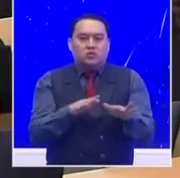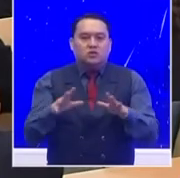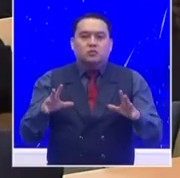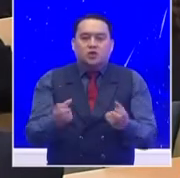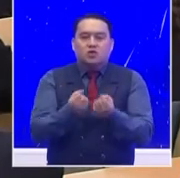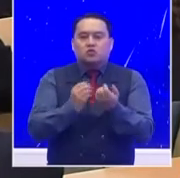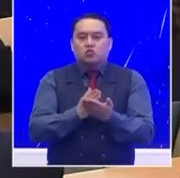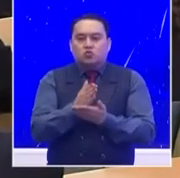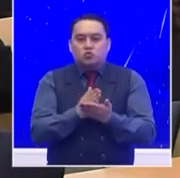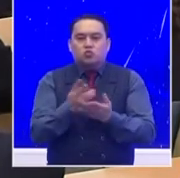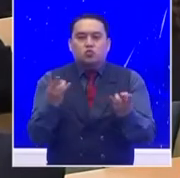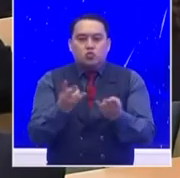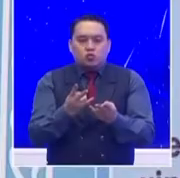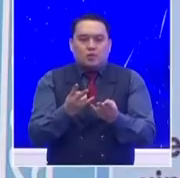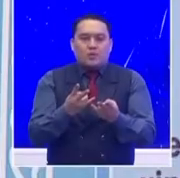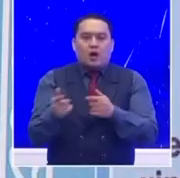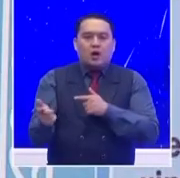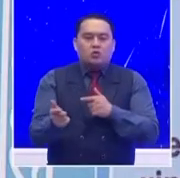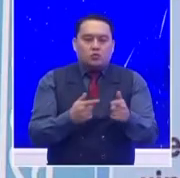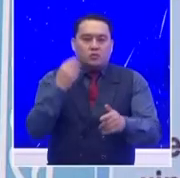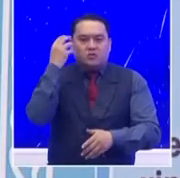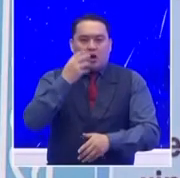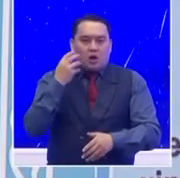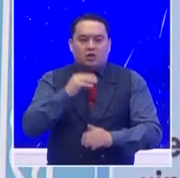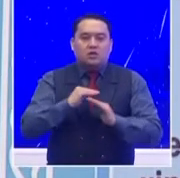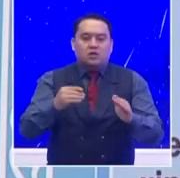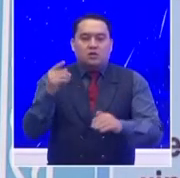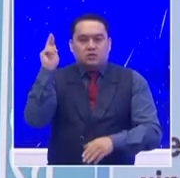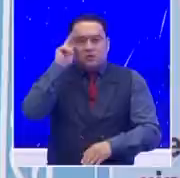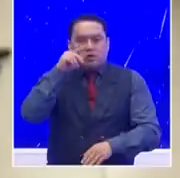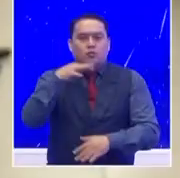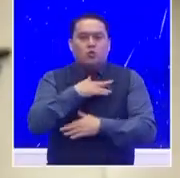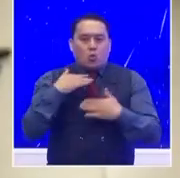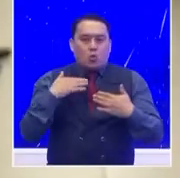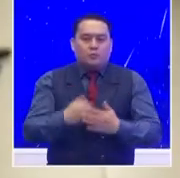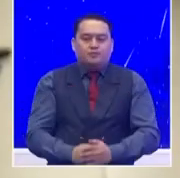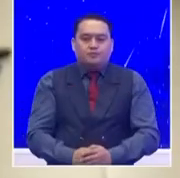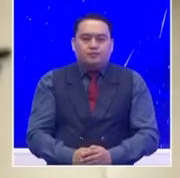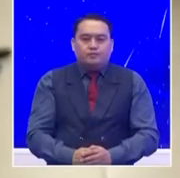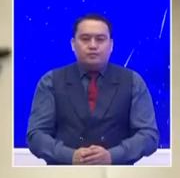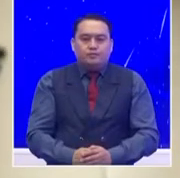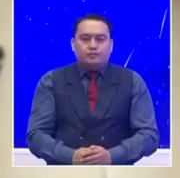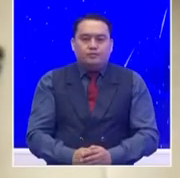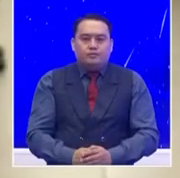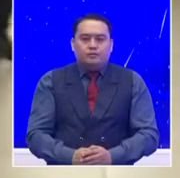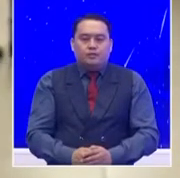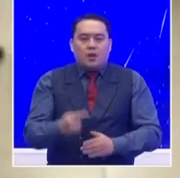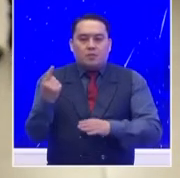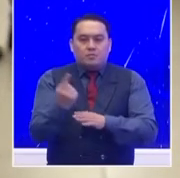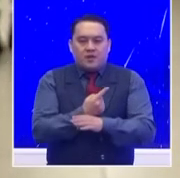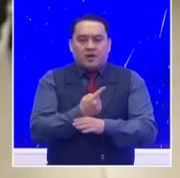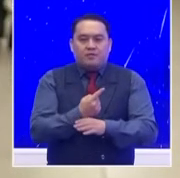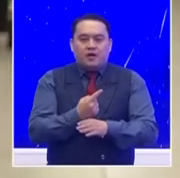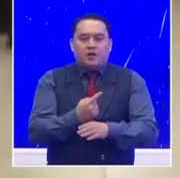впрочем за полгода создания отряда юных спасателей дети научились многому а первый раз шагаешь это очень сложно потому что надо делать